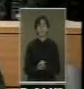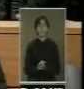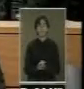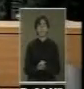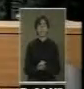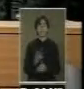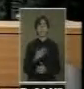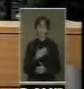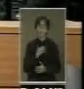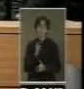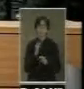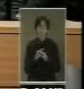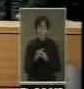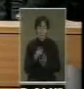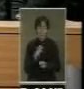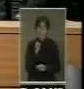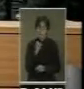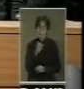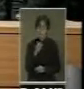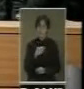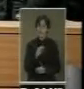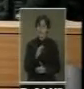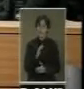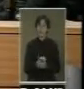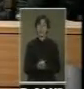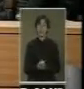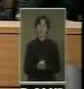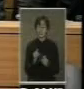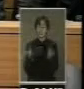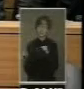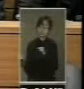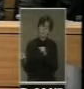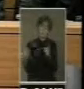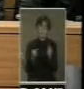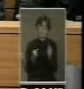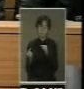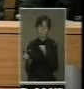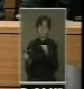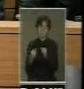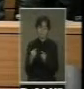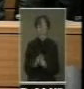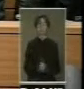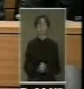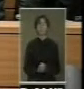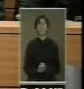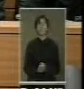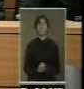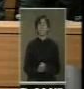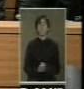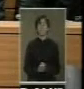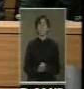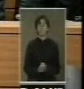จริงๆก็ไม่ใหญ่เอ่ยชื่อแต่ก็ท้ากันไปท้ากันมา